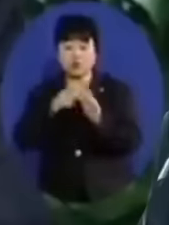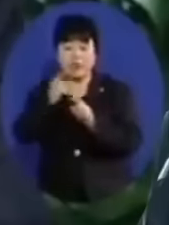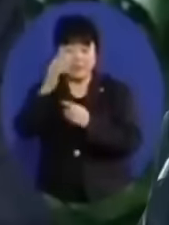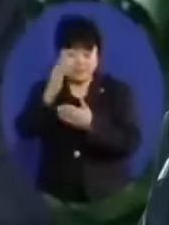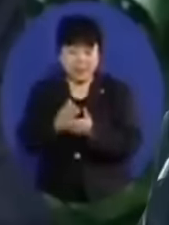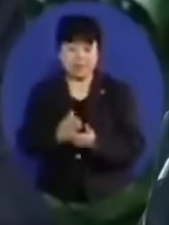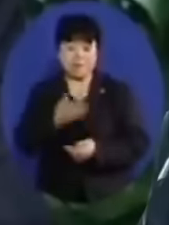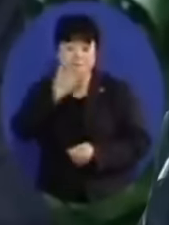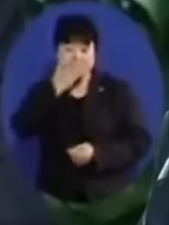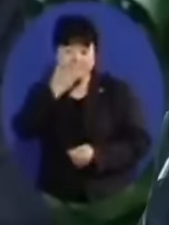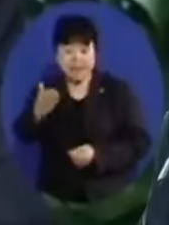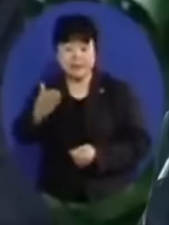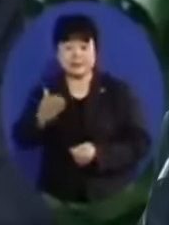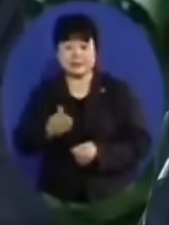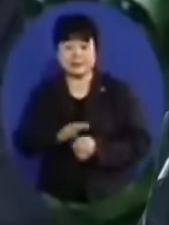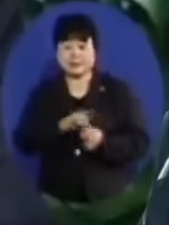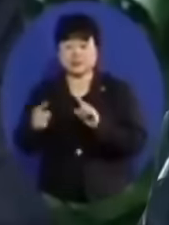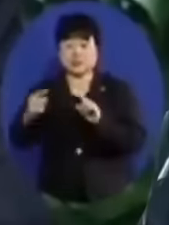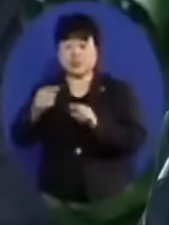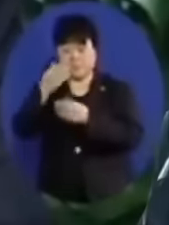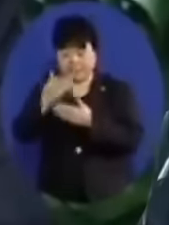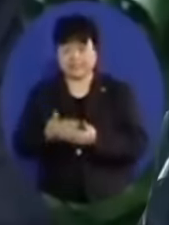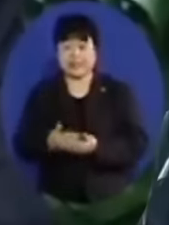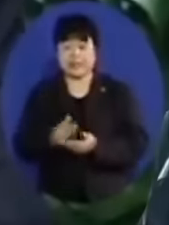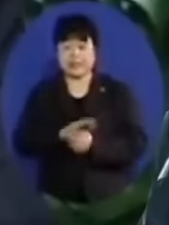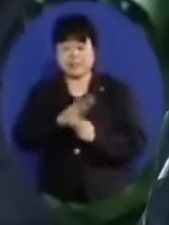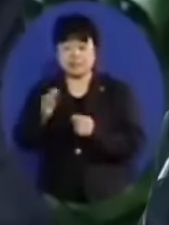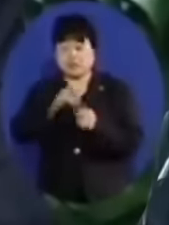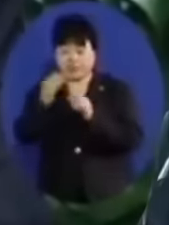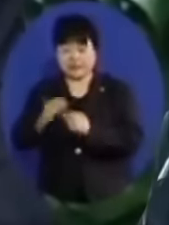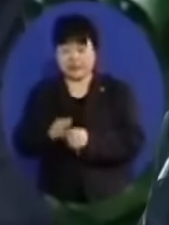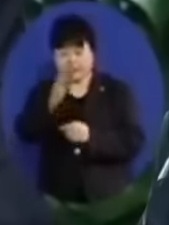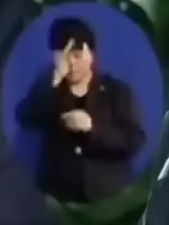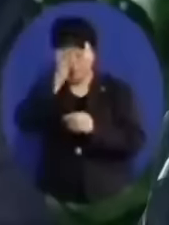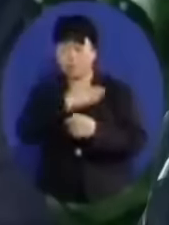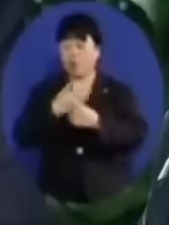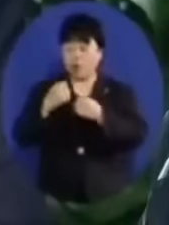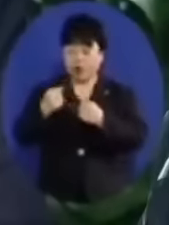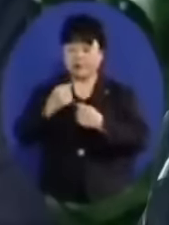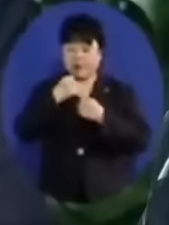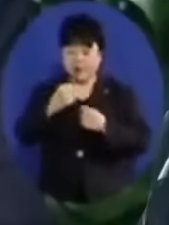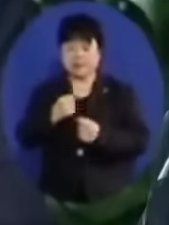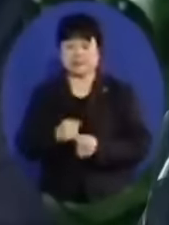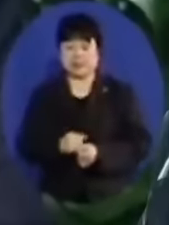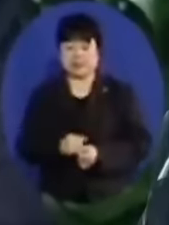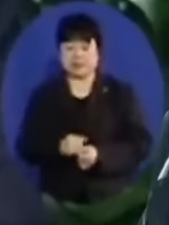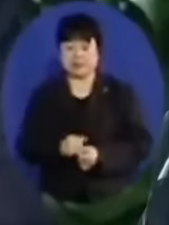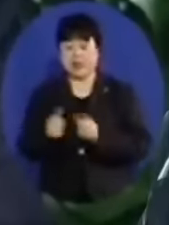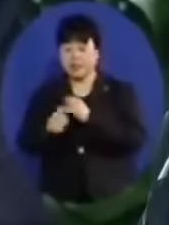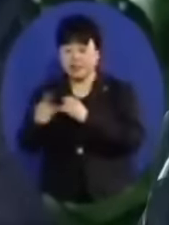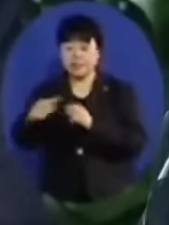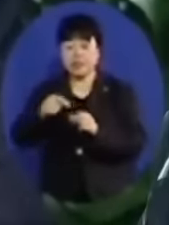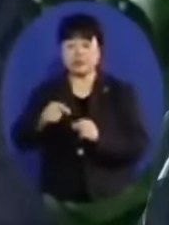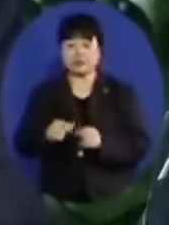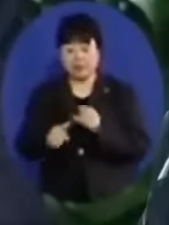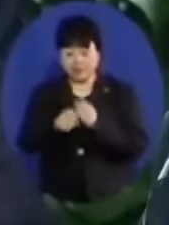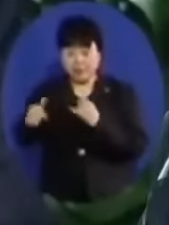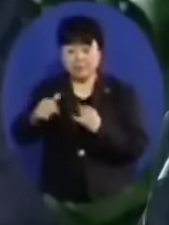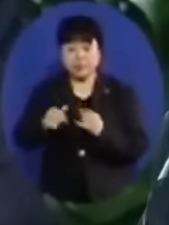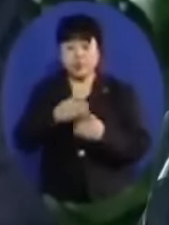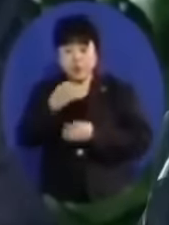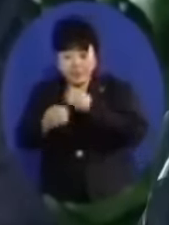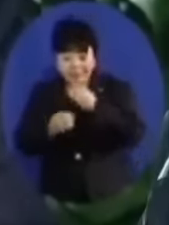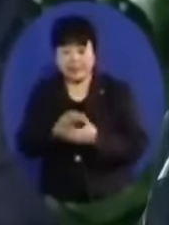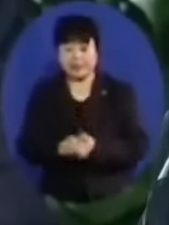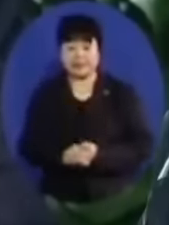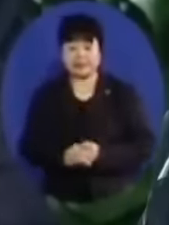치료가 다가오고 있다. 지금 치료받고 있다. 치료가 넘쳐나고 있다. 너는 건강해진다. 그렇게 말하고 남편 회개하면 우리 남편